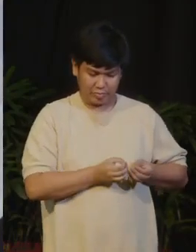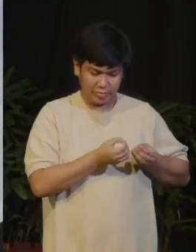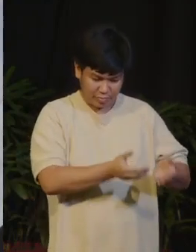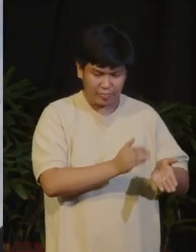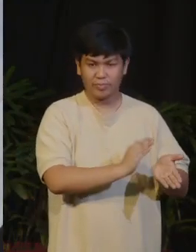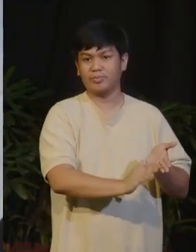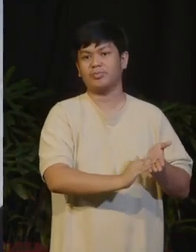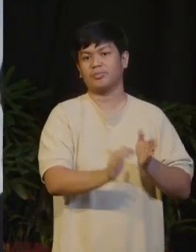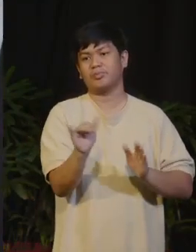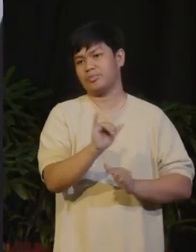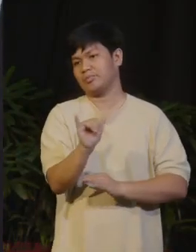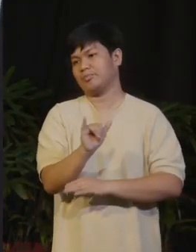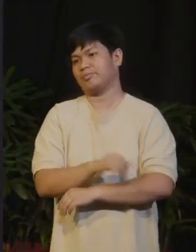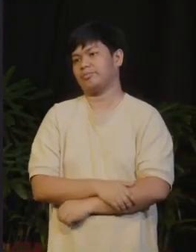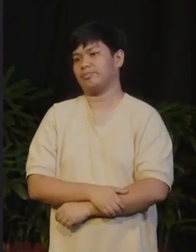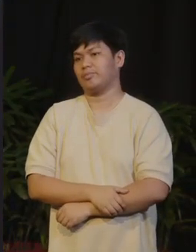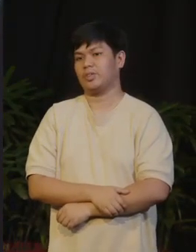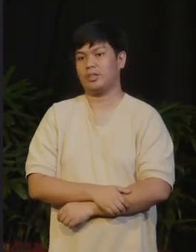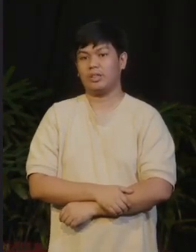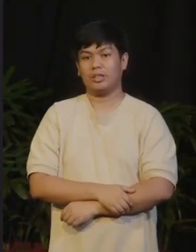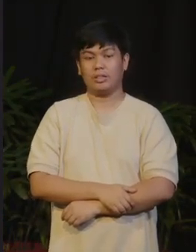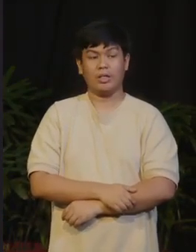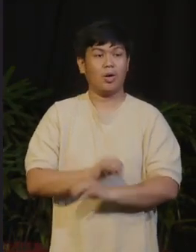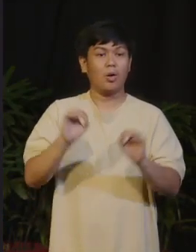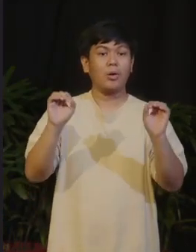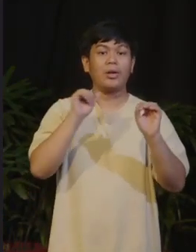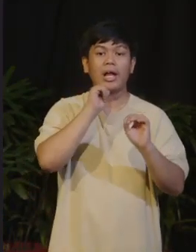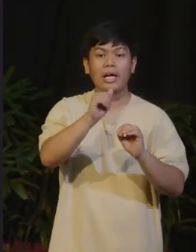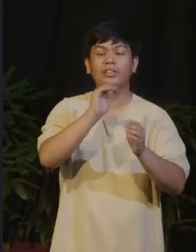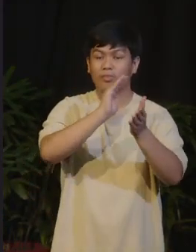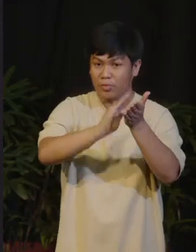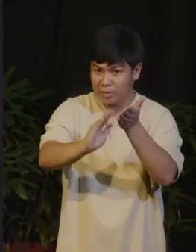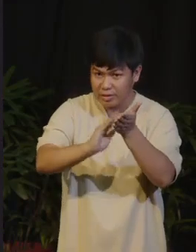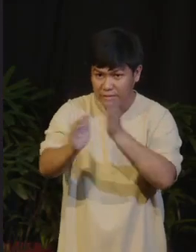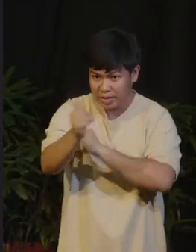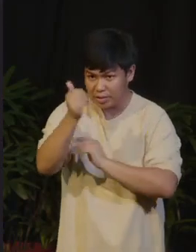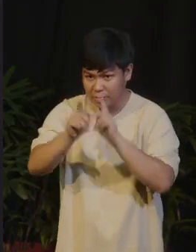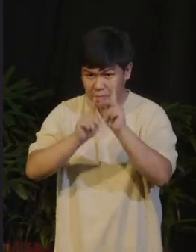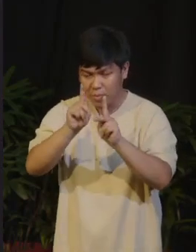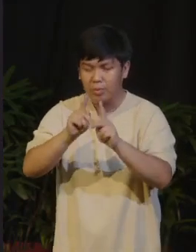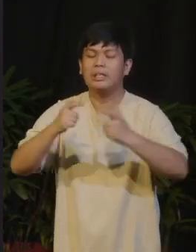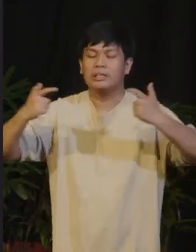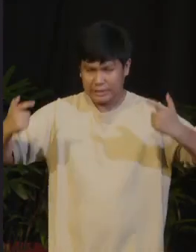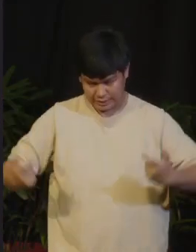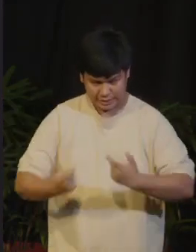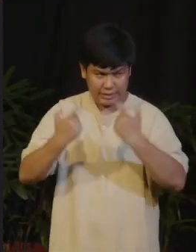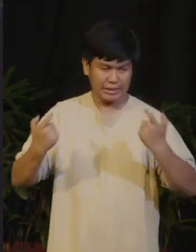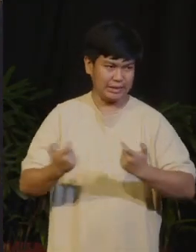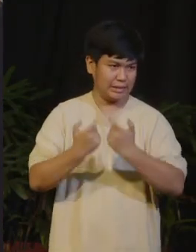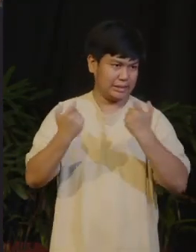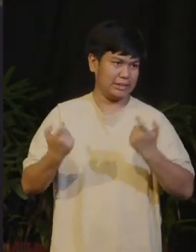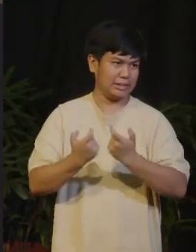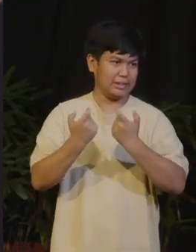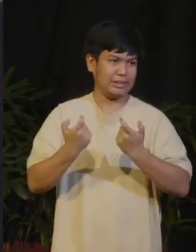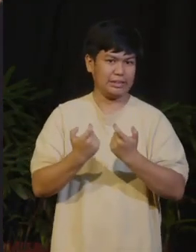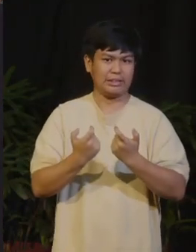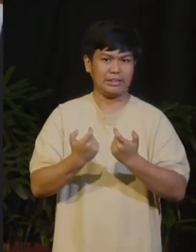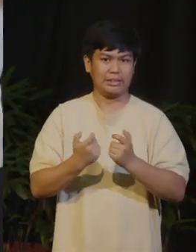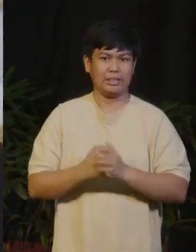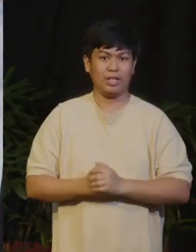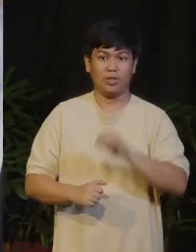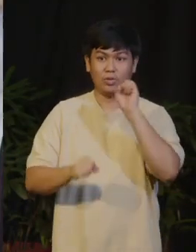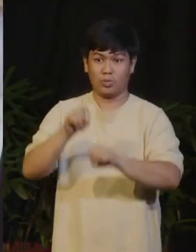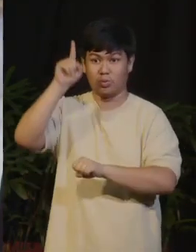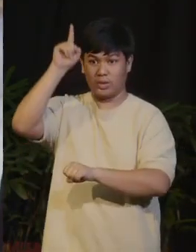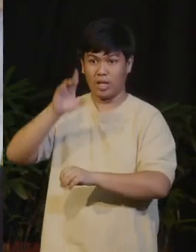sa iba ay kasalanan na hindi nyo inaamin at hindi nyo tinatalikuran. Datapwat hindi ko kayo